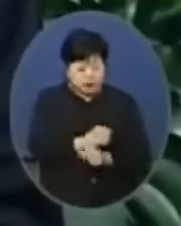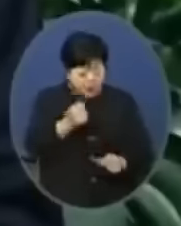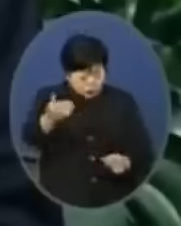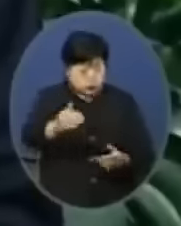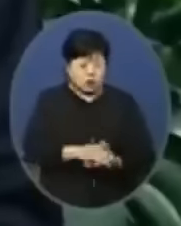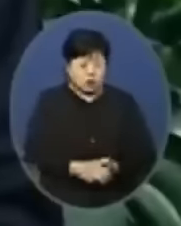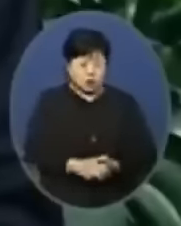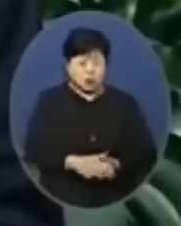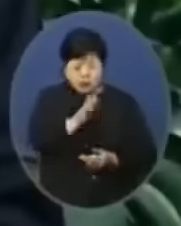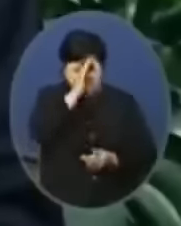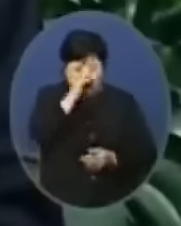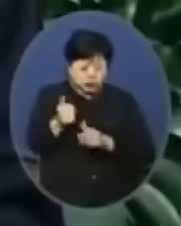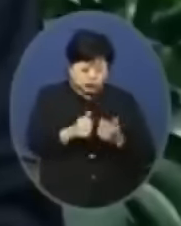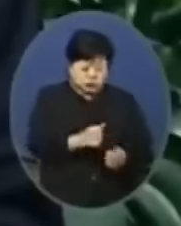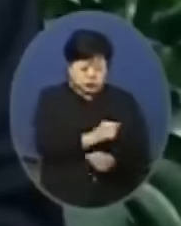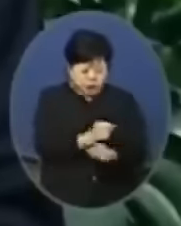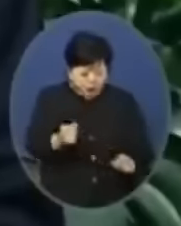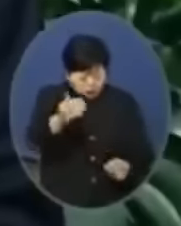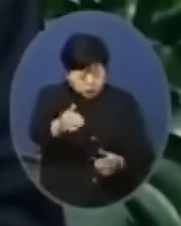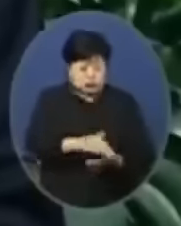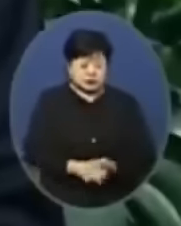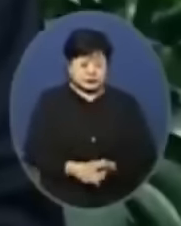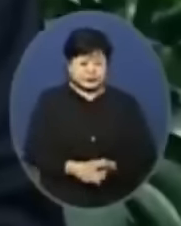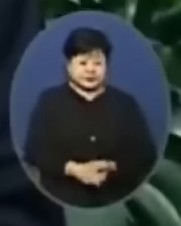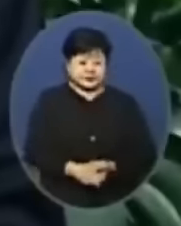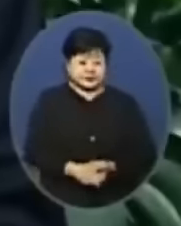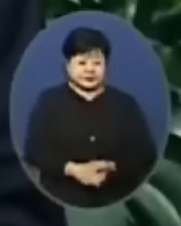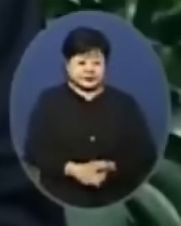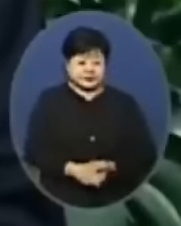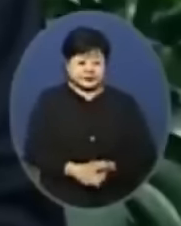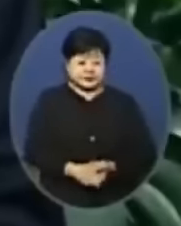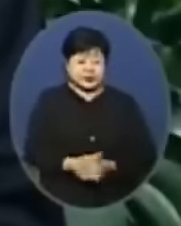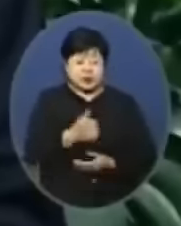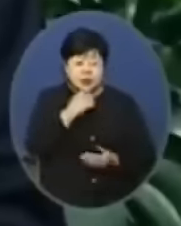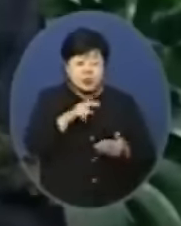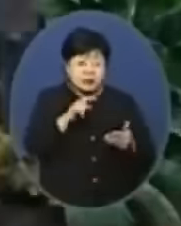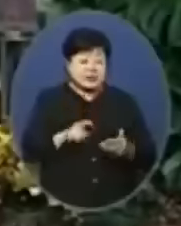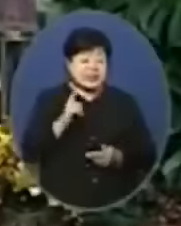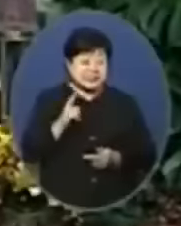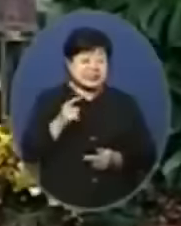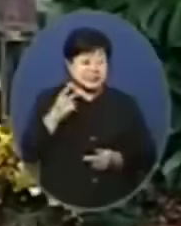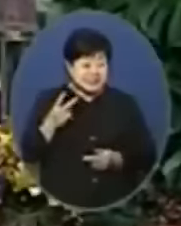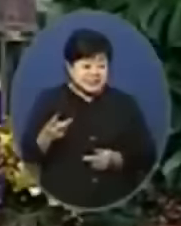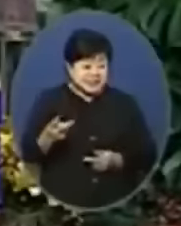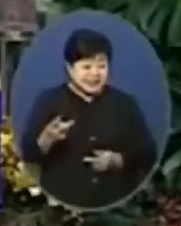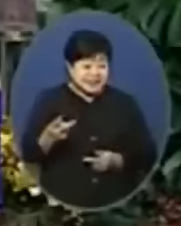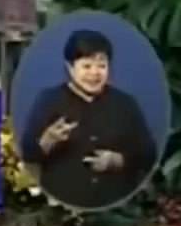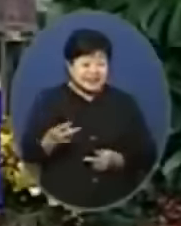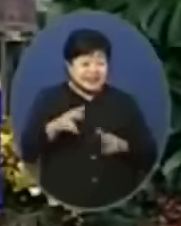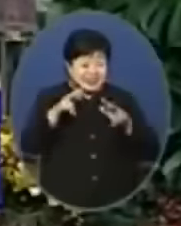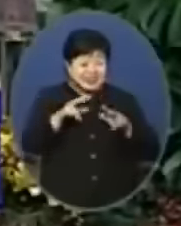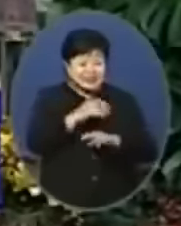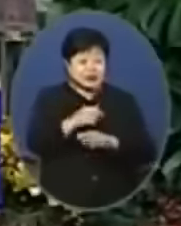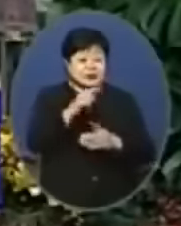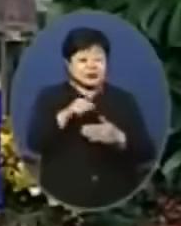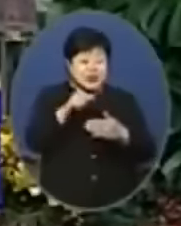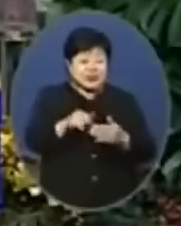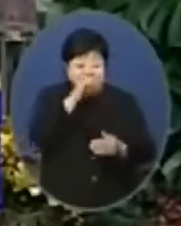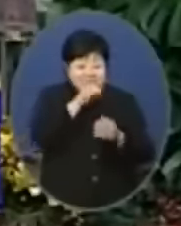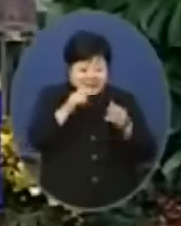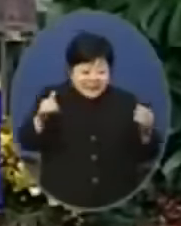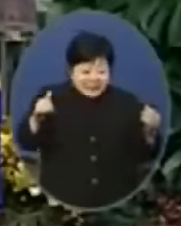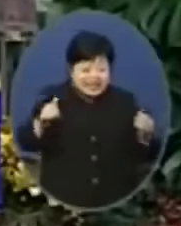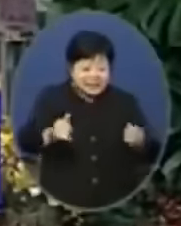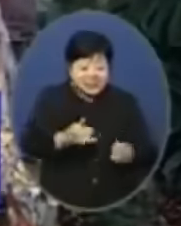해방시키고 질병과 죽음에서 해방시킨 것입니다. 로마서 8장 1절로 2절 다 같이 읽어보십시다. 이제 그리스도 예수 안에